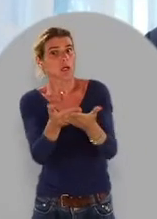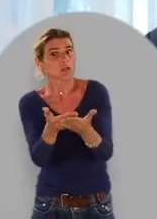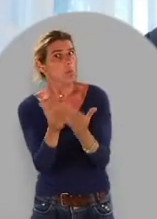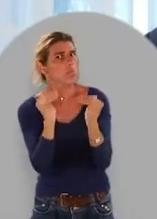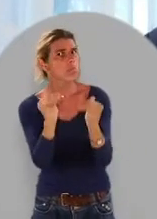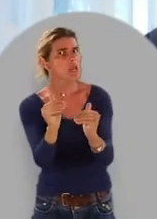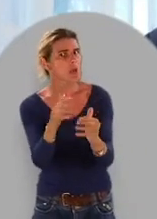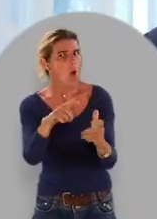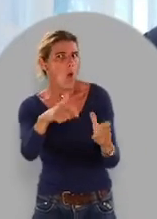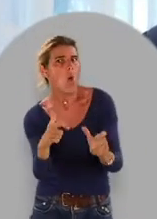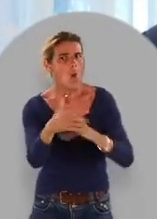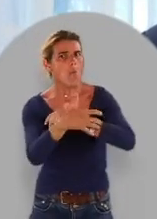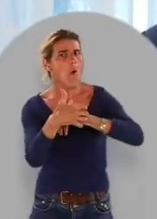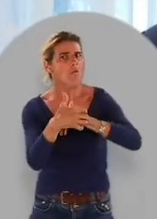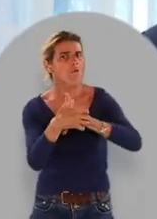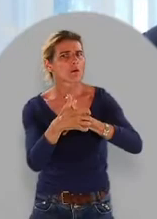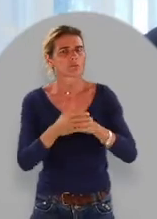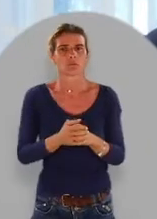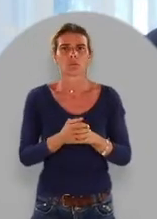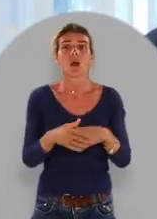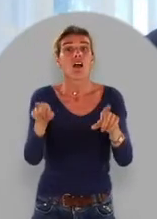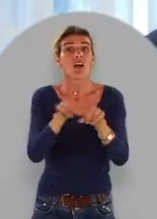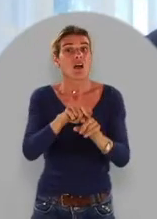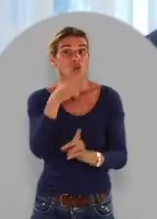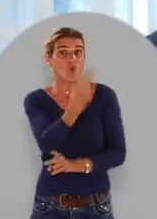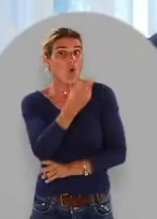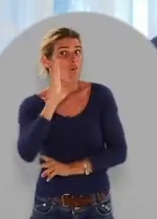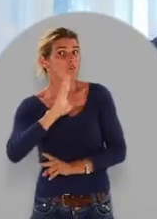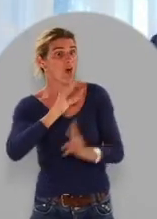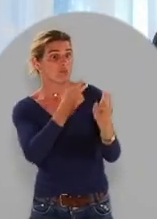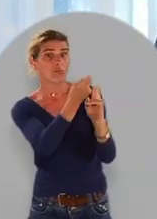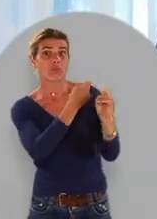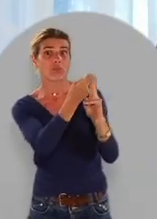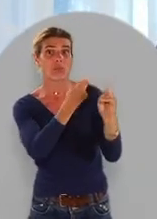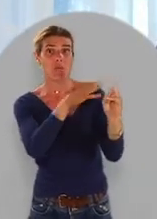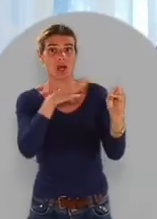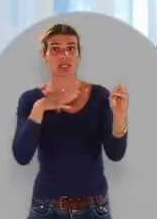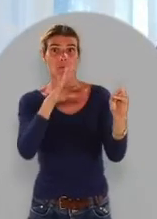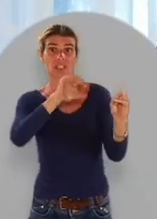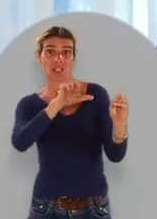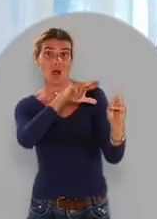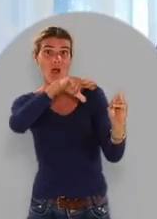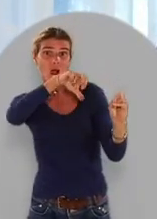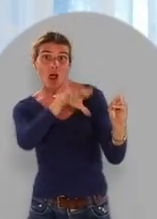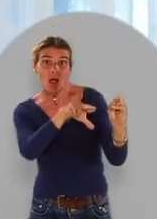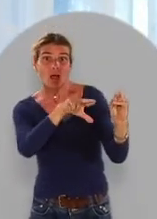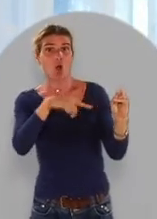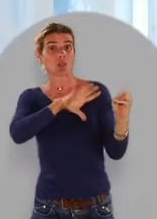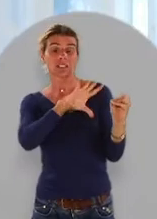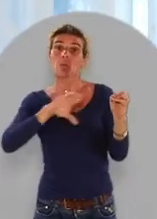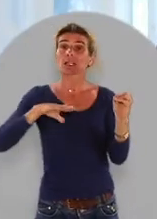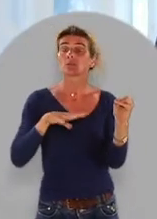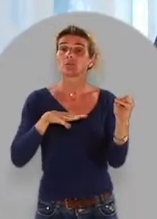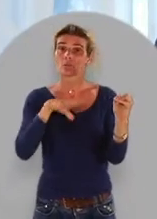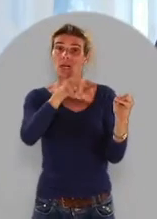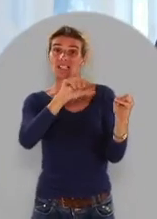plus précaires tout comme nos aînés je pense en cela à Antoinette simé lutin et George tarer